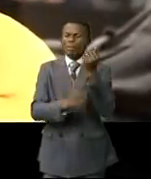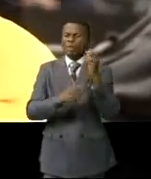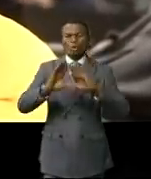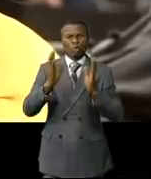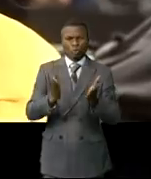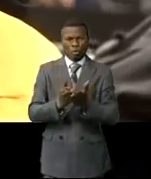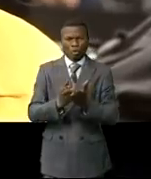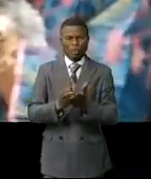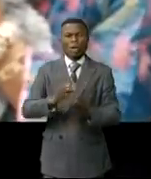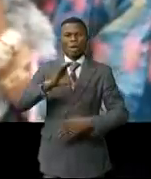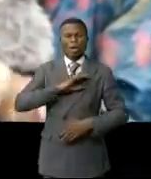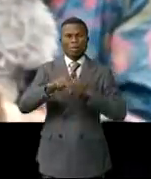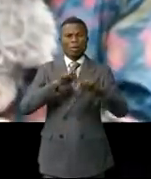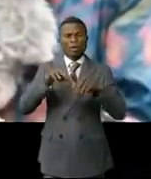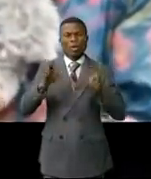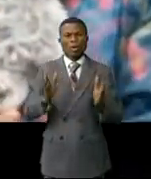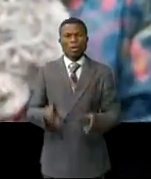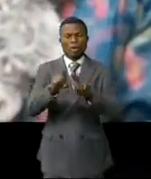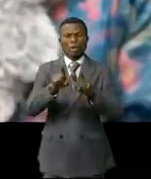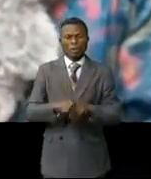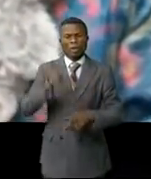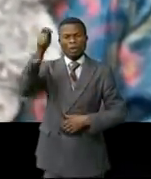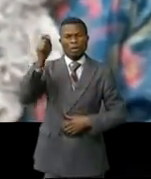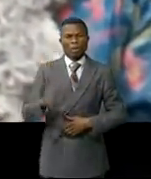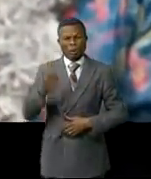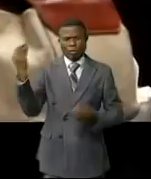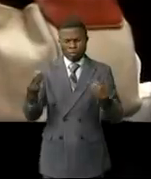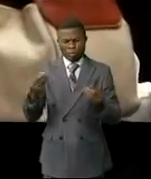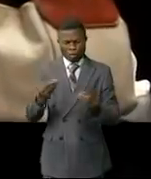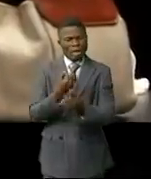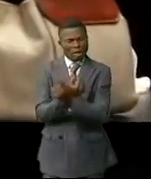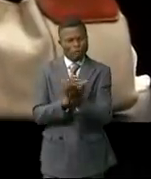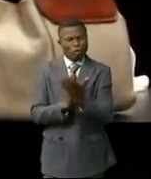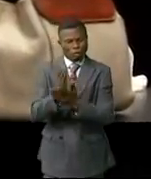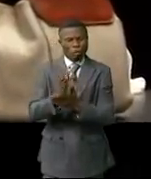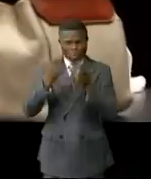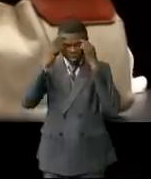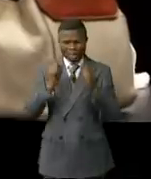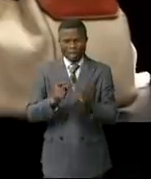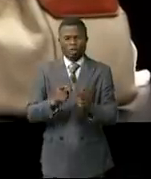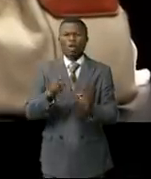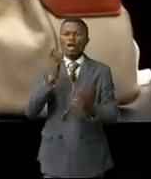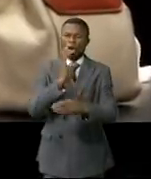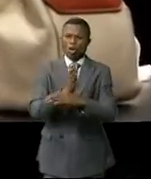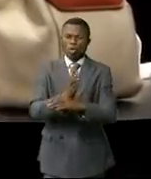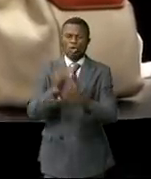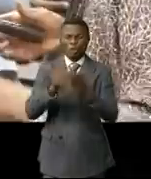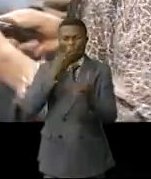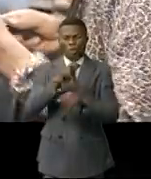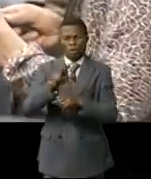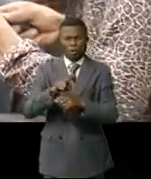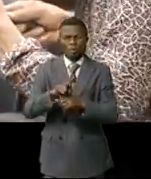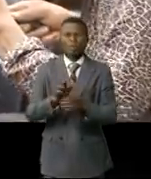à la police nationale congolaise, à l'armée pour avoir bien respecté les mesures barrières. Voici la déclaration